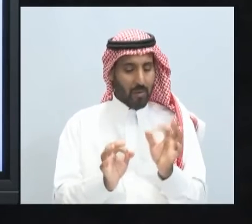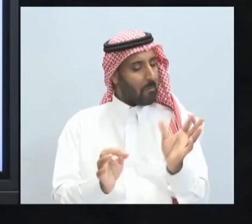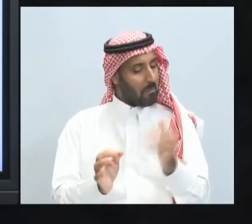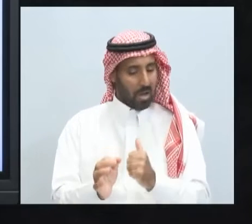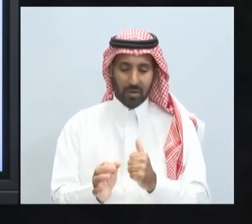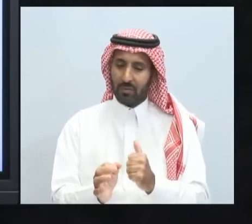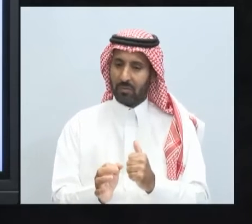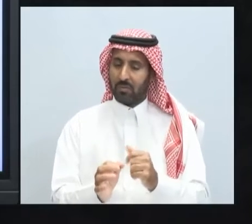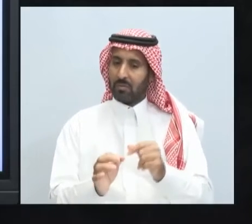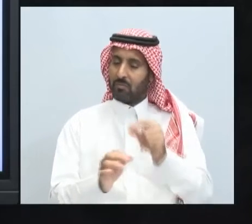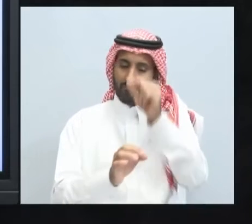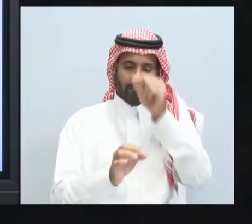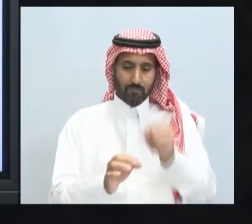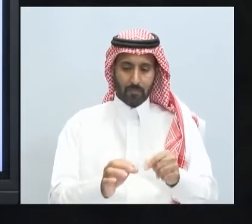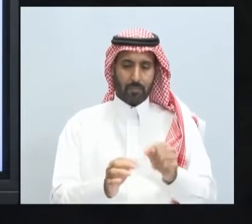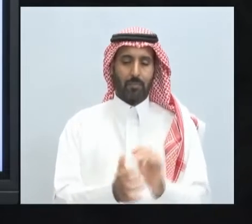تحديدها